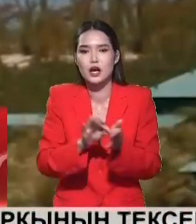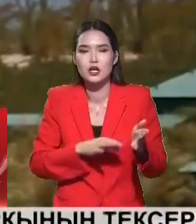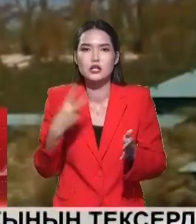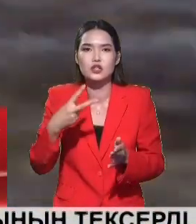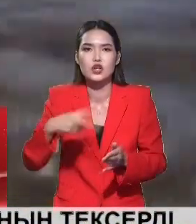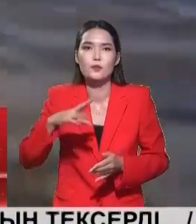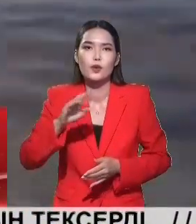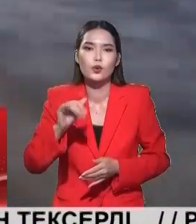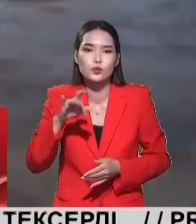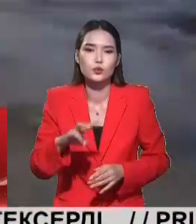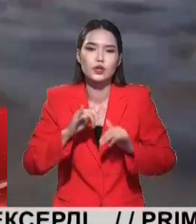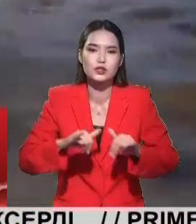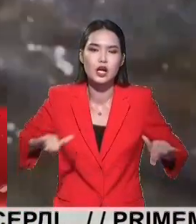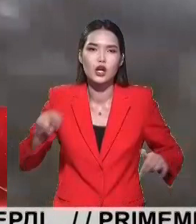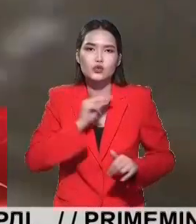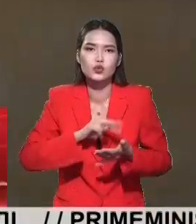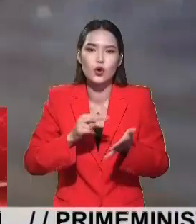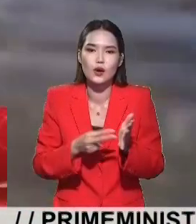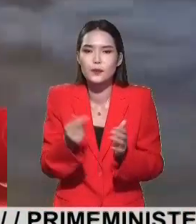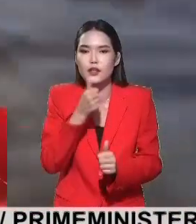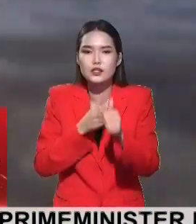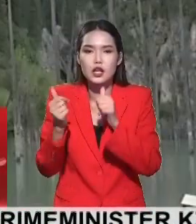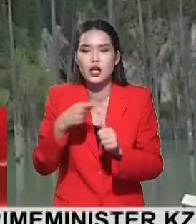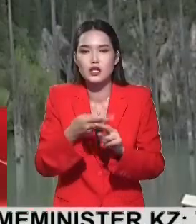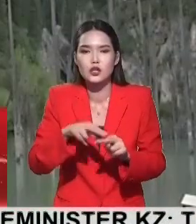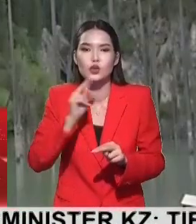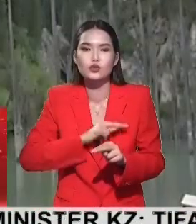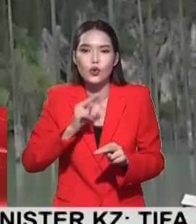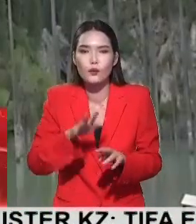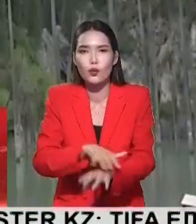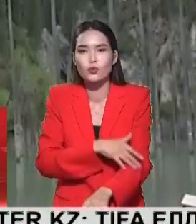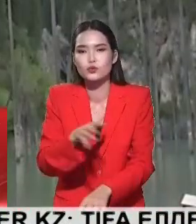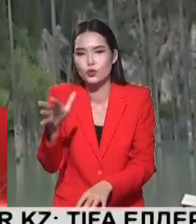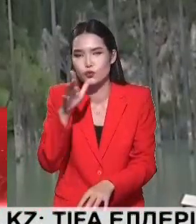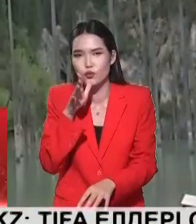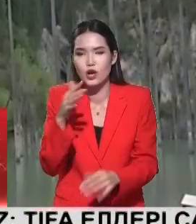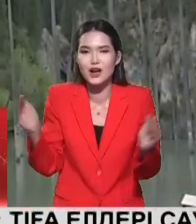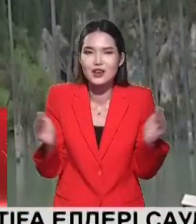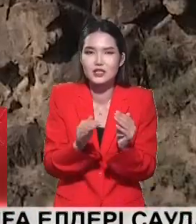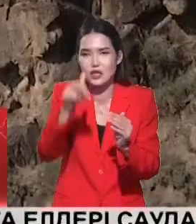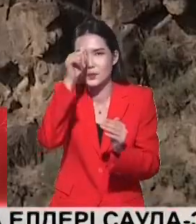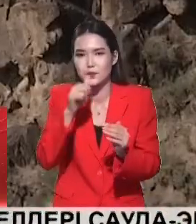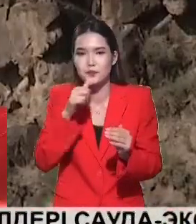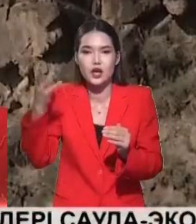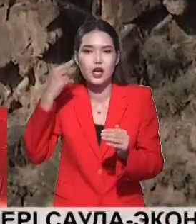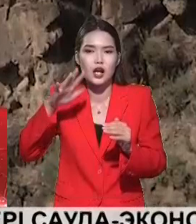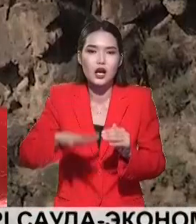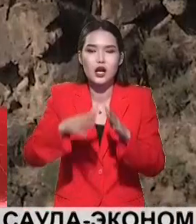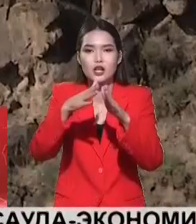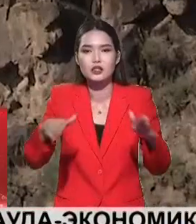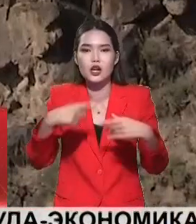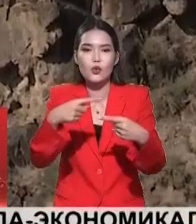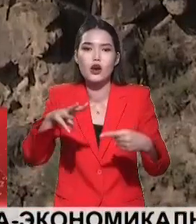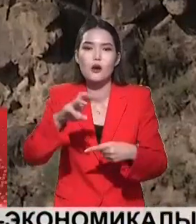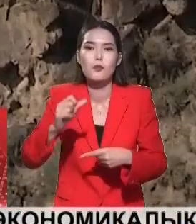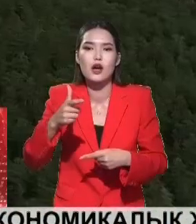аймақты дамыту жоспарын сынға алды. Себебі бұл процесс ұзақ уақыт алады. Сондықтан қысқа мерзім ішінде Алматы өңірінің тау кластері, Маңғыстау